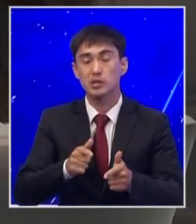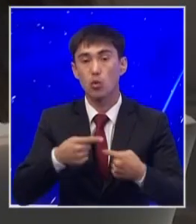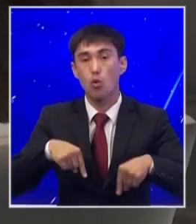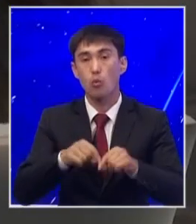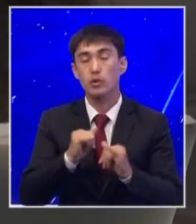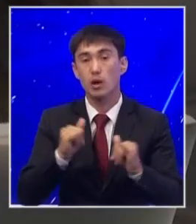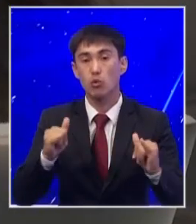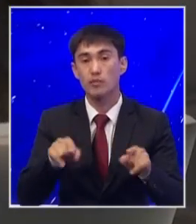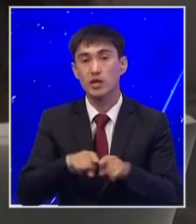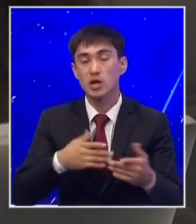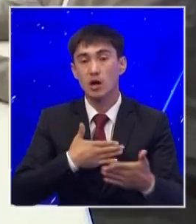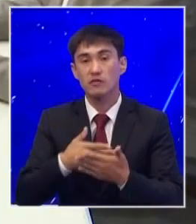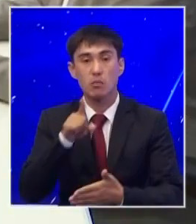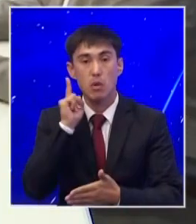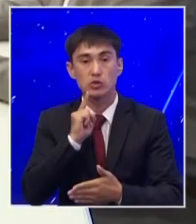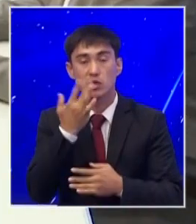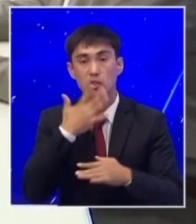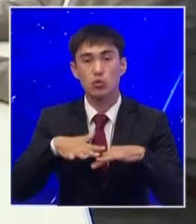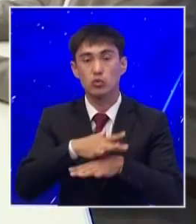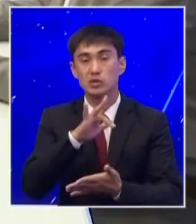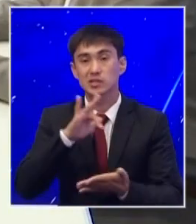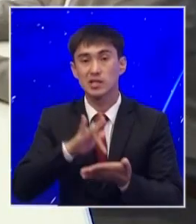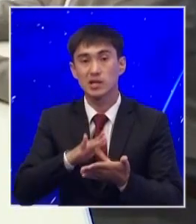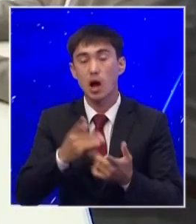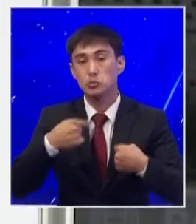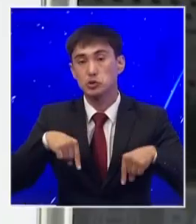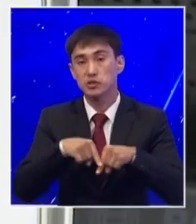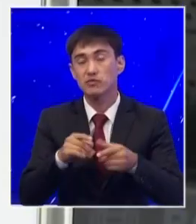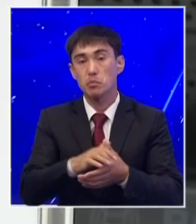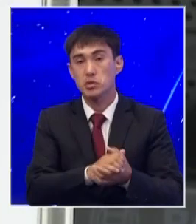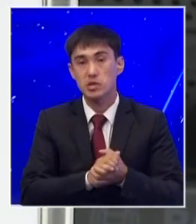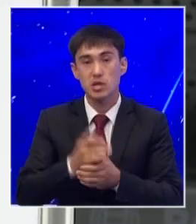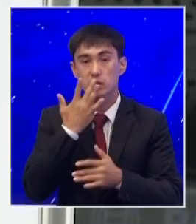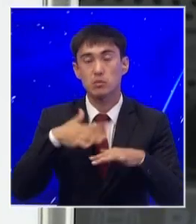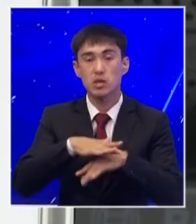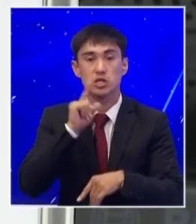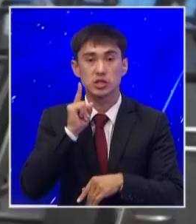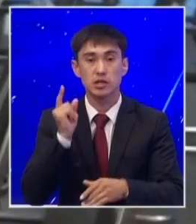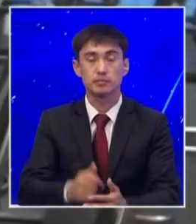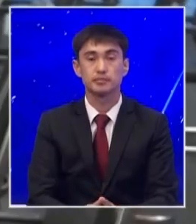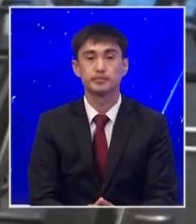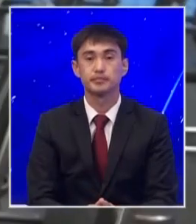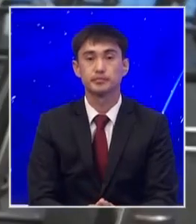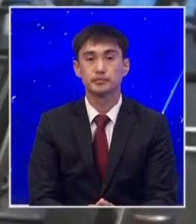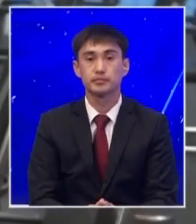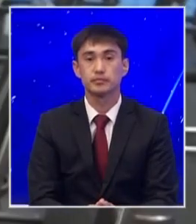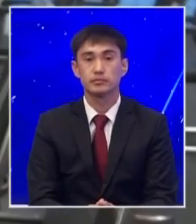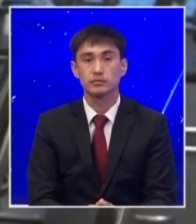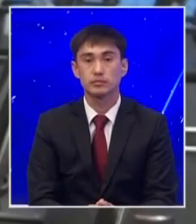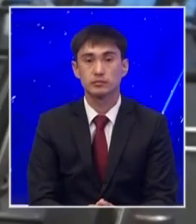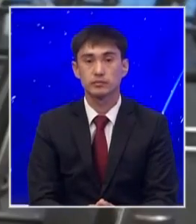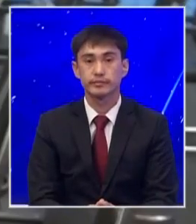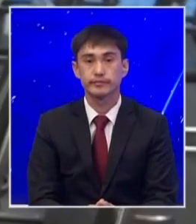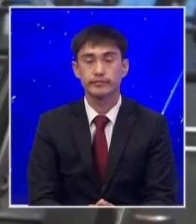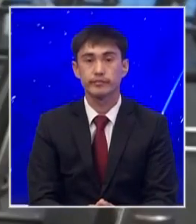Коғамдық даму, а также активная молодежь этнокультурных центров и общественного объединения Ассамблея жастары. Мен арнайы осы